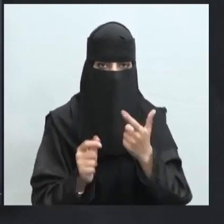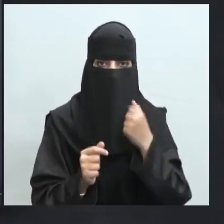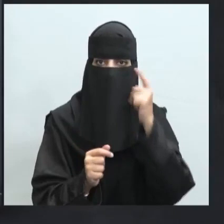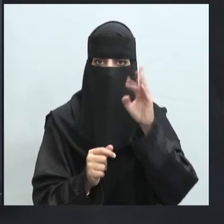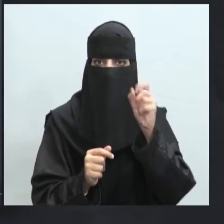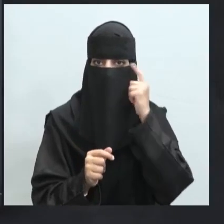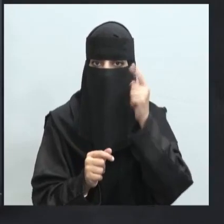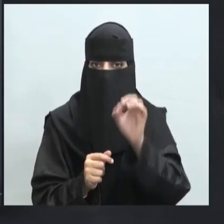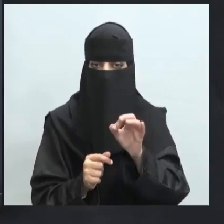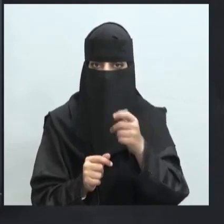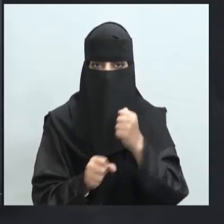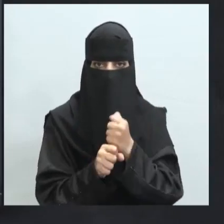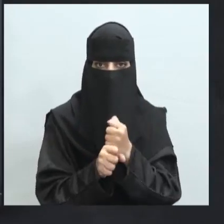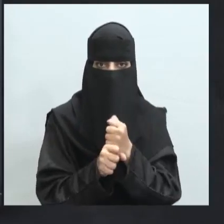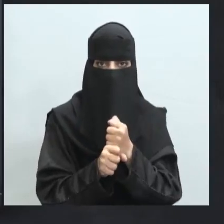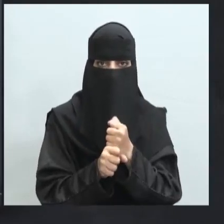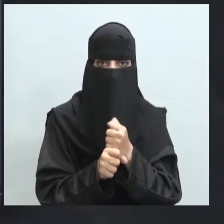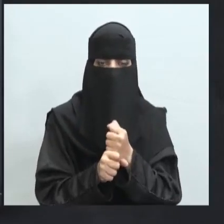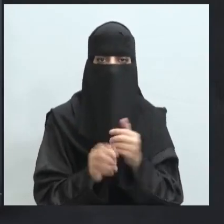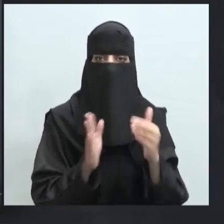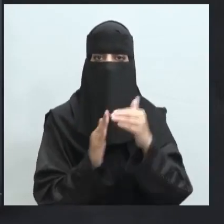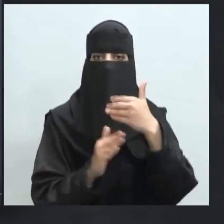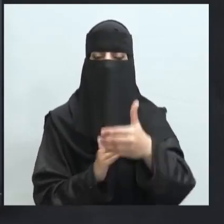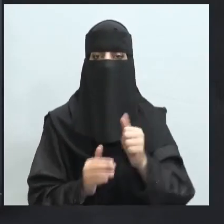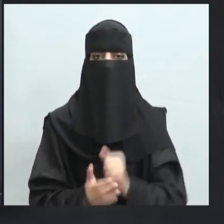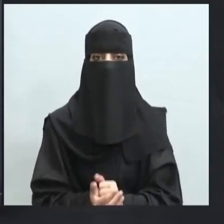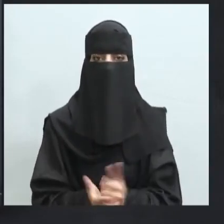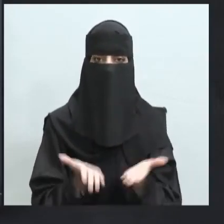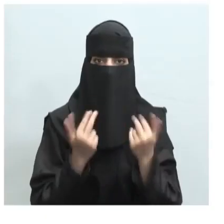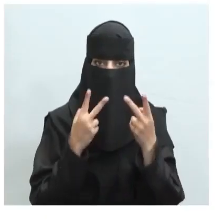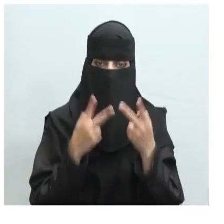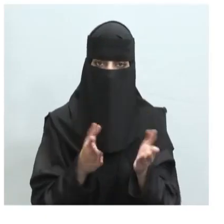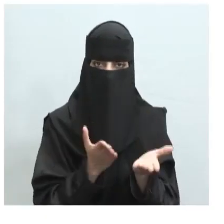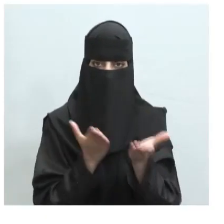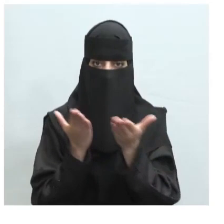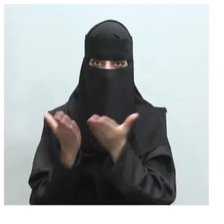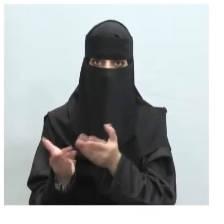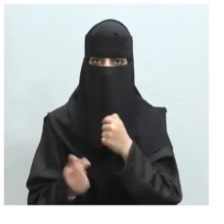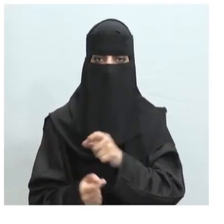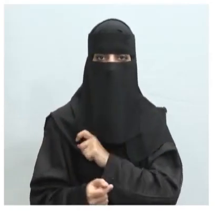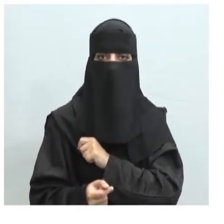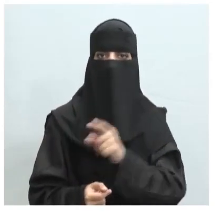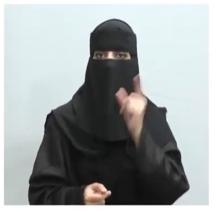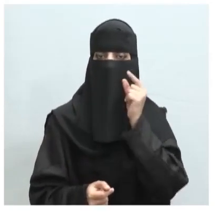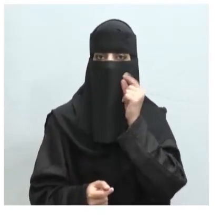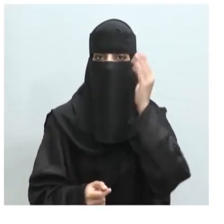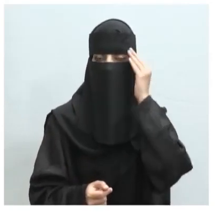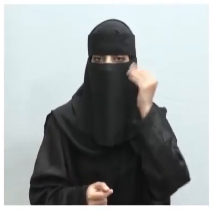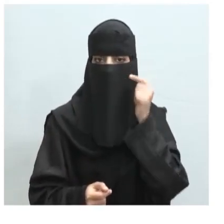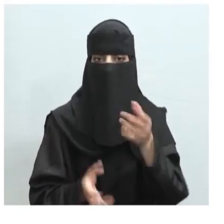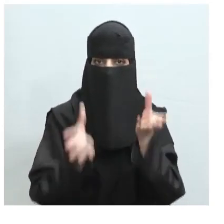وكيف يمكن ان نقوم بعمليه الاستنتاج لننطلق واياكم عزيزي الطالب وعزيزي الطالبه